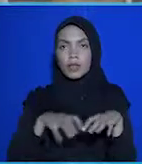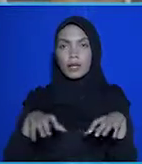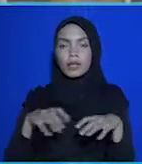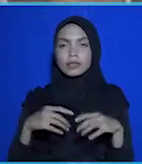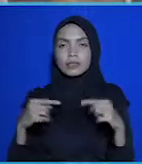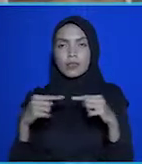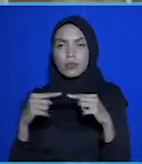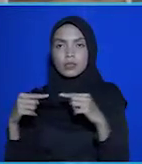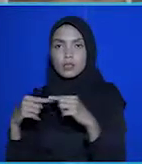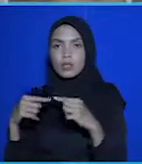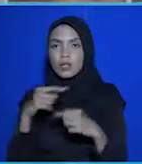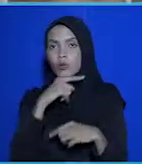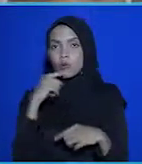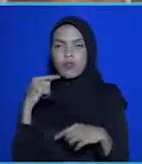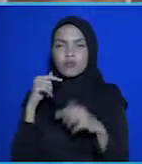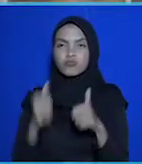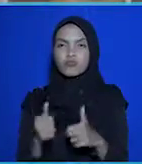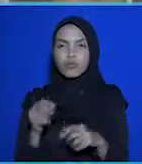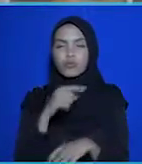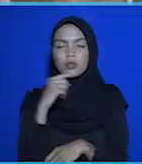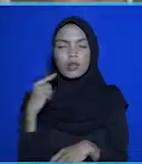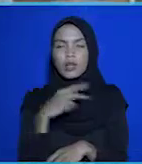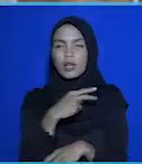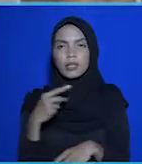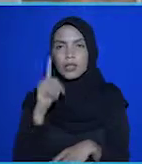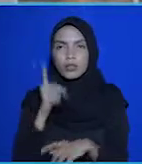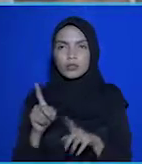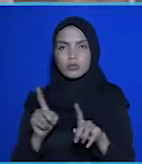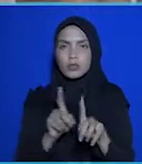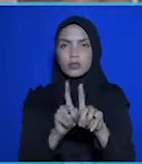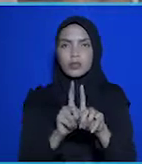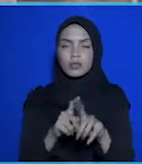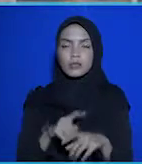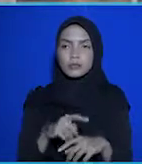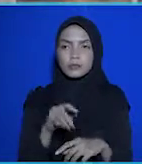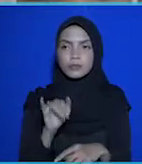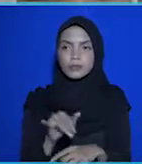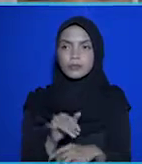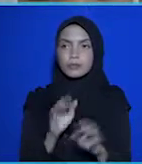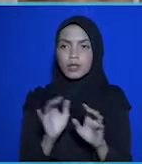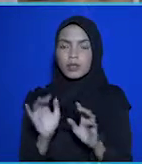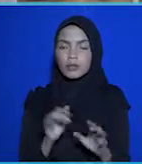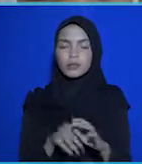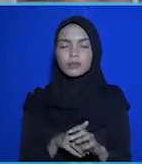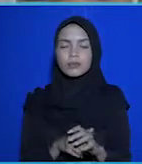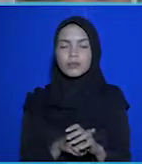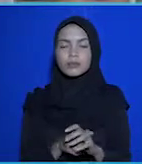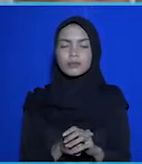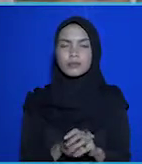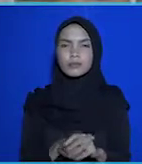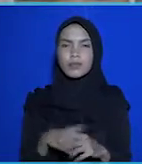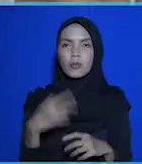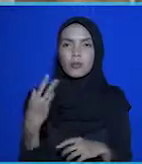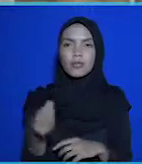sambungan-sambungannya kurang baik. Nah, sehingga itu yang perlu didampingi gitu. Jadi memang kebanyakan kalau di beberapa